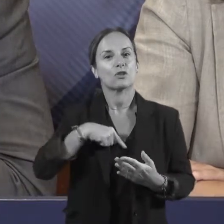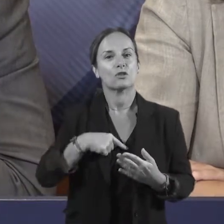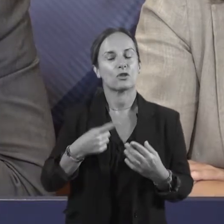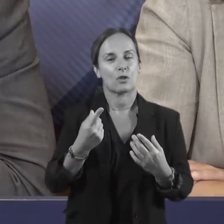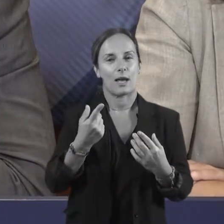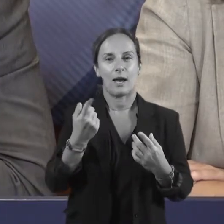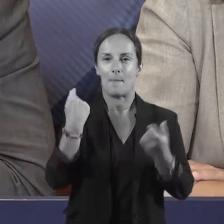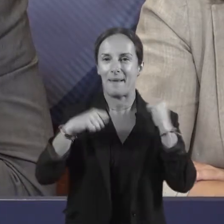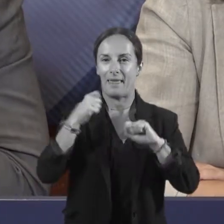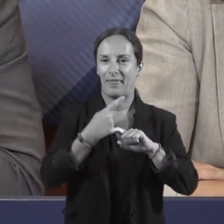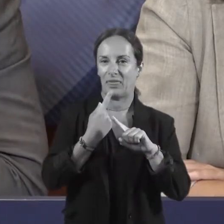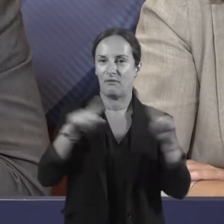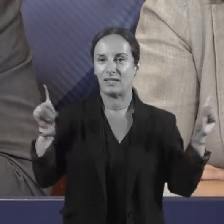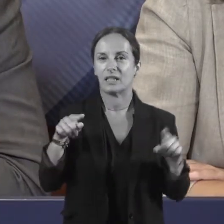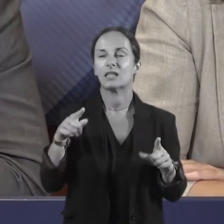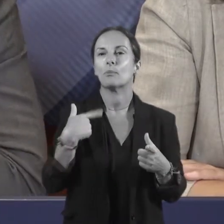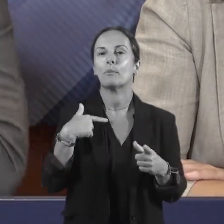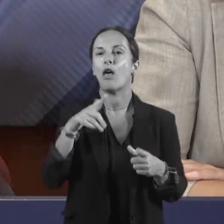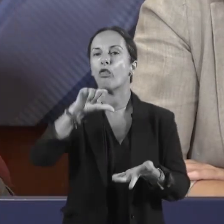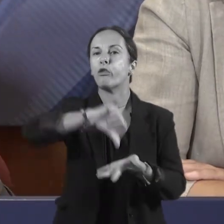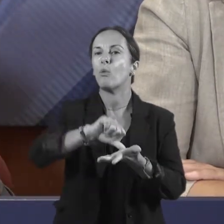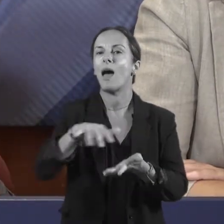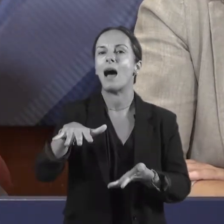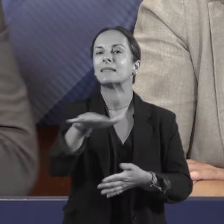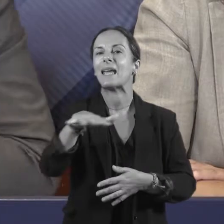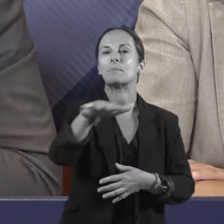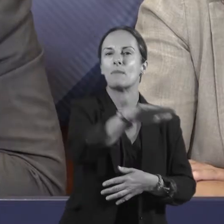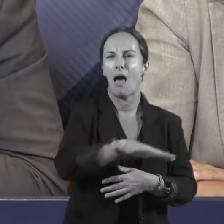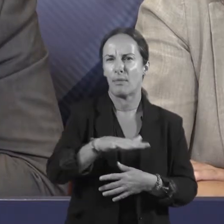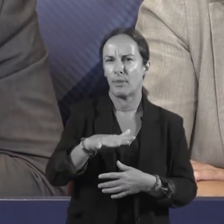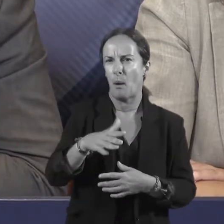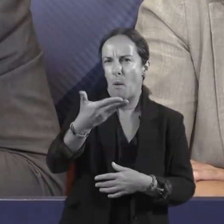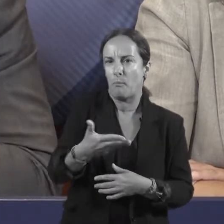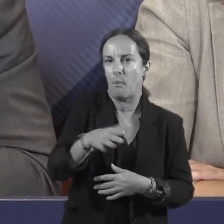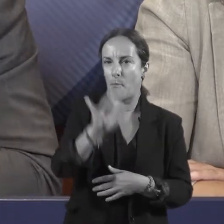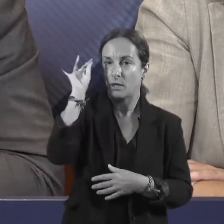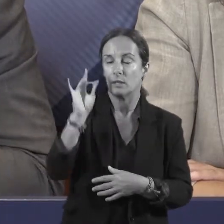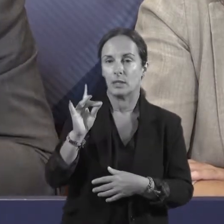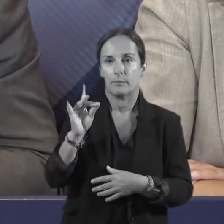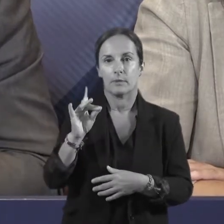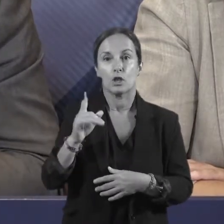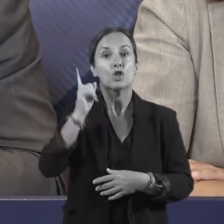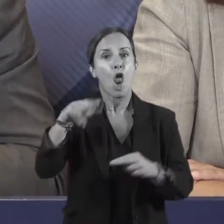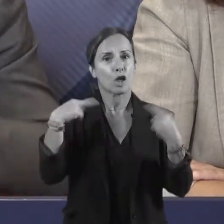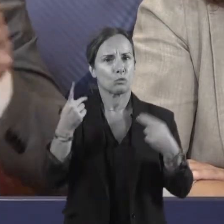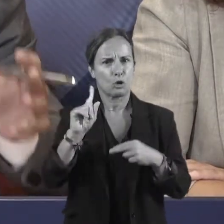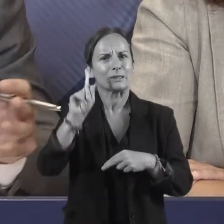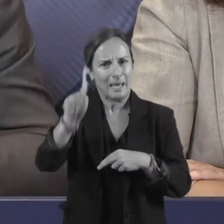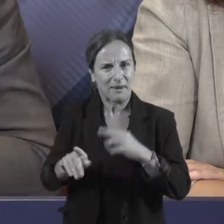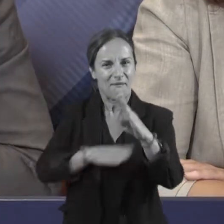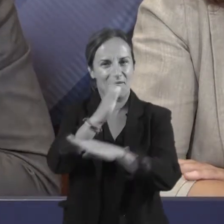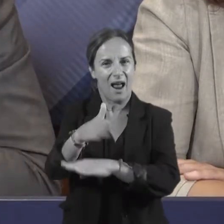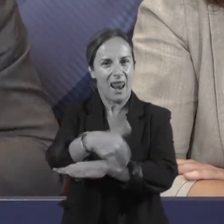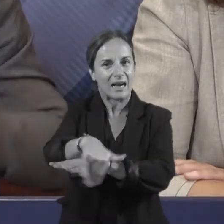espais emblemàtics de la ciutat, no només espais com ara, per exemple, en aquest cas serà un restaurant, sinó també espais en el carrer o